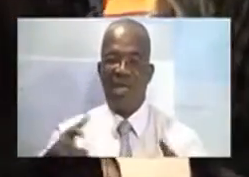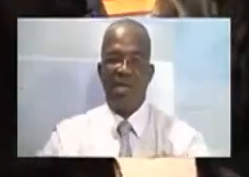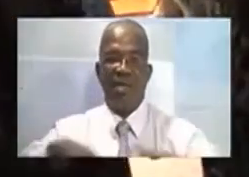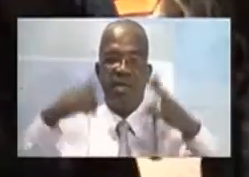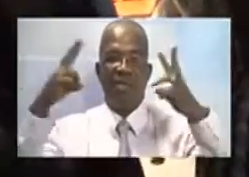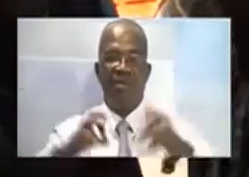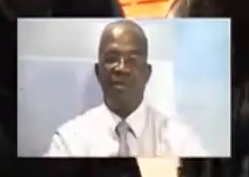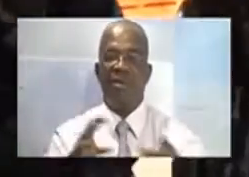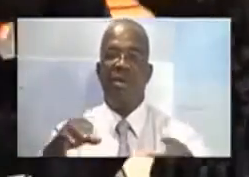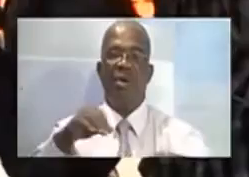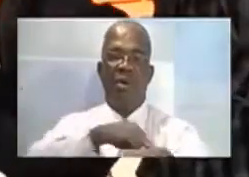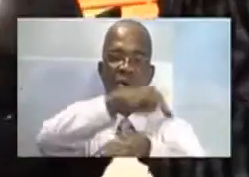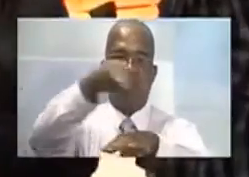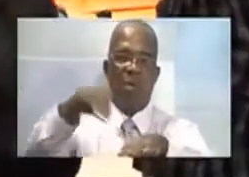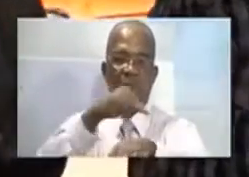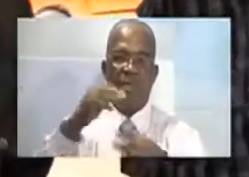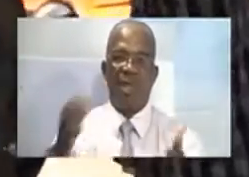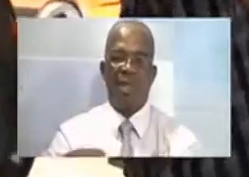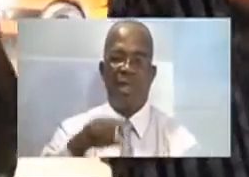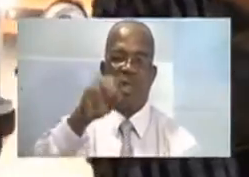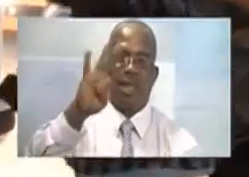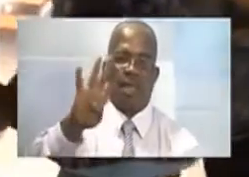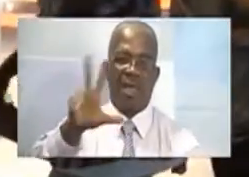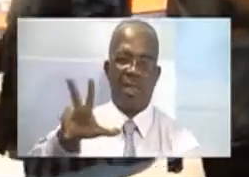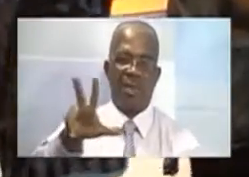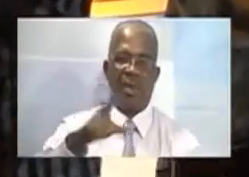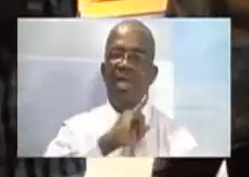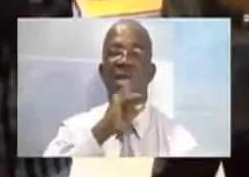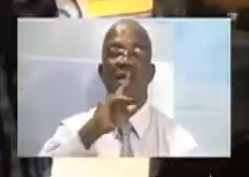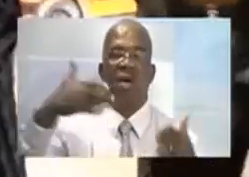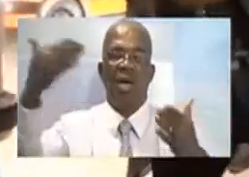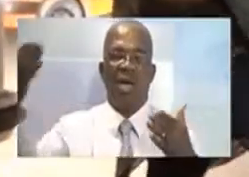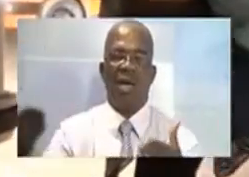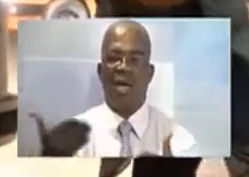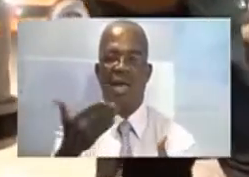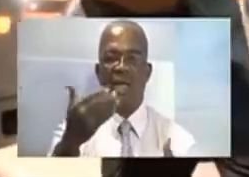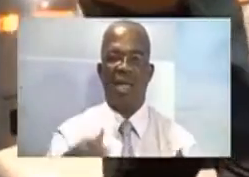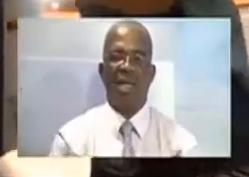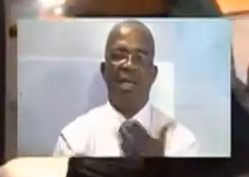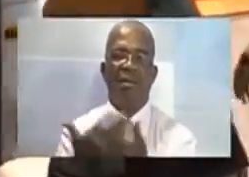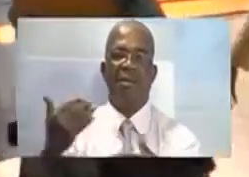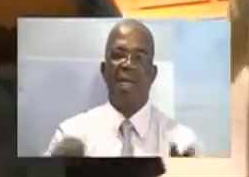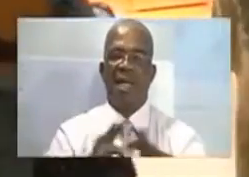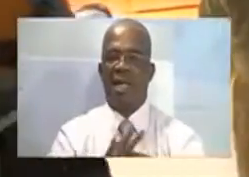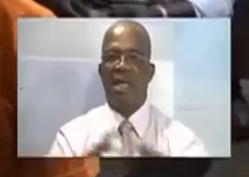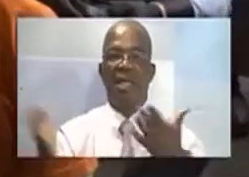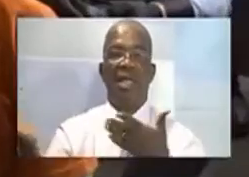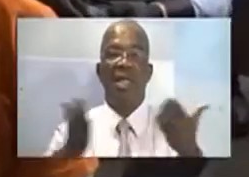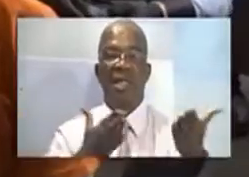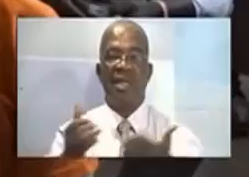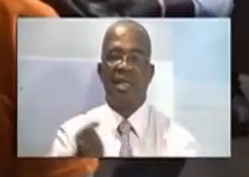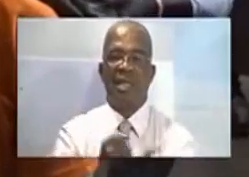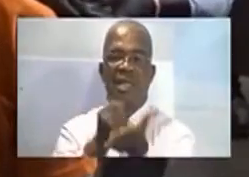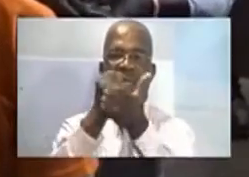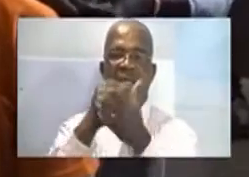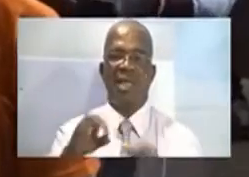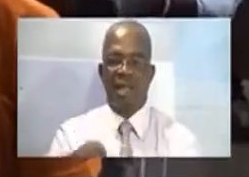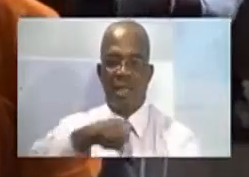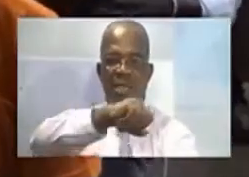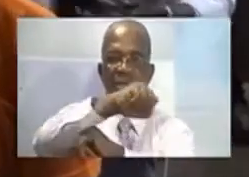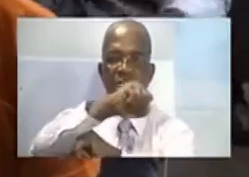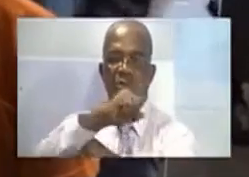Bercail. Au nombre de 43, ils ont été accueillis par le Sahara, le service d'aide et d'assistance aux réfugiés